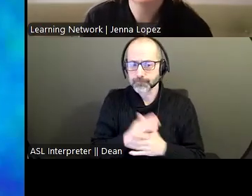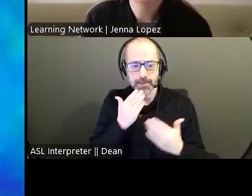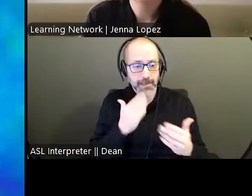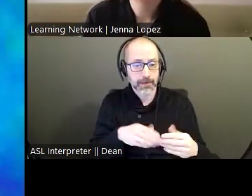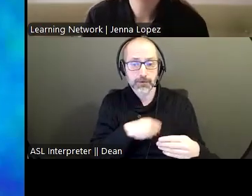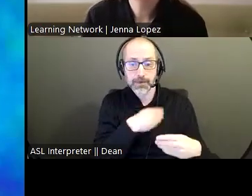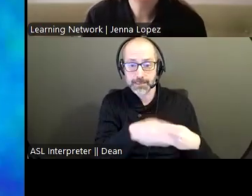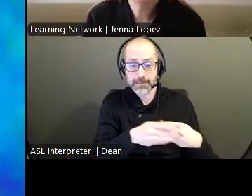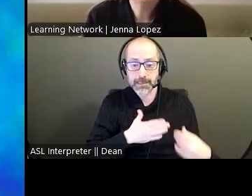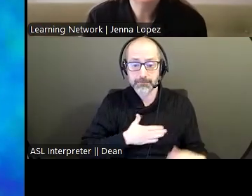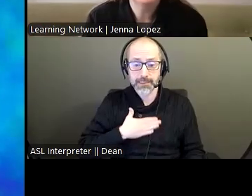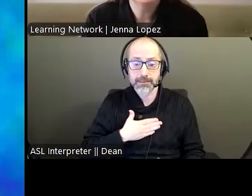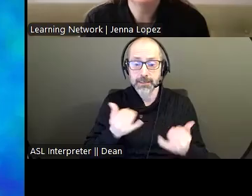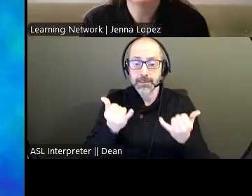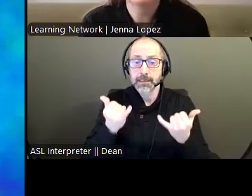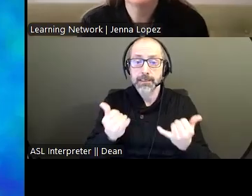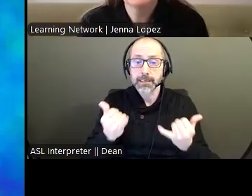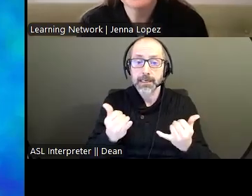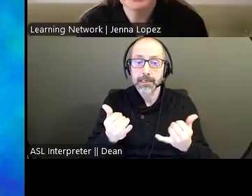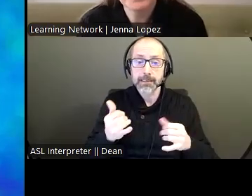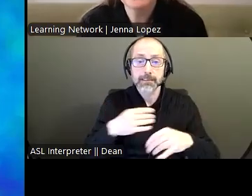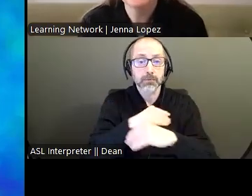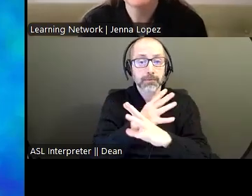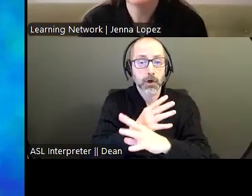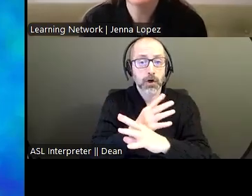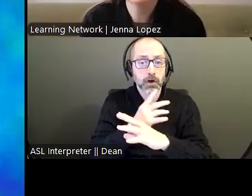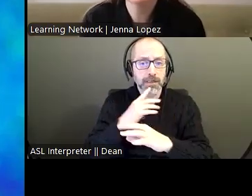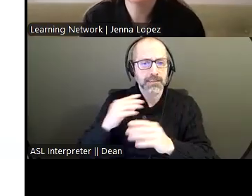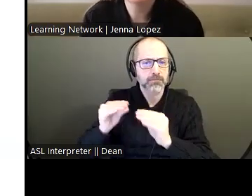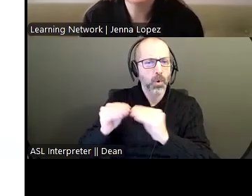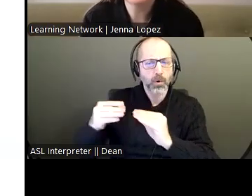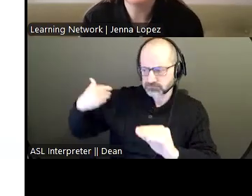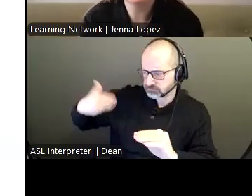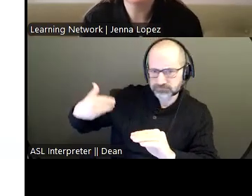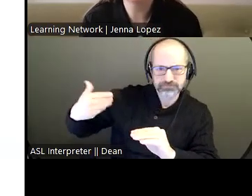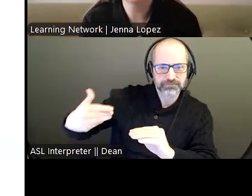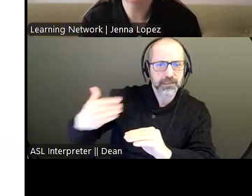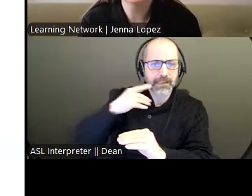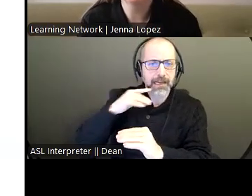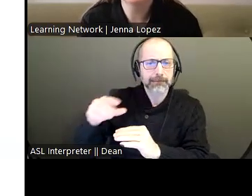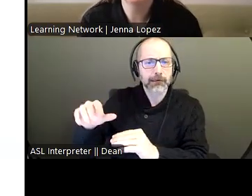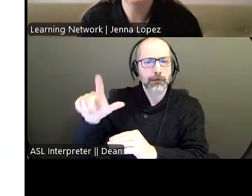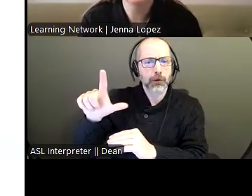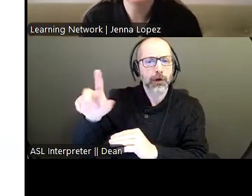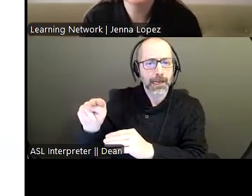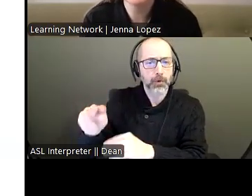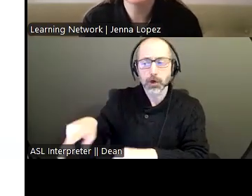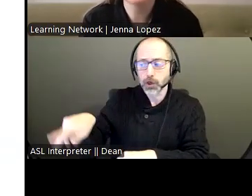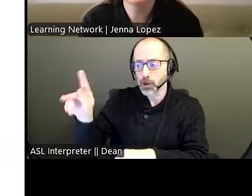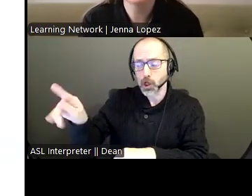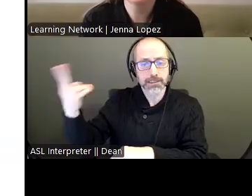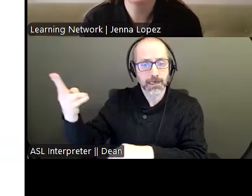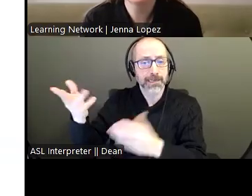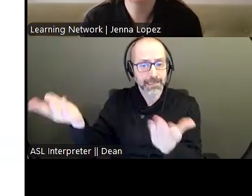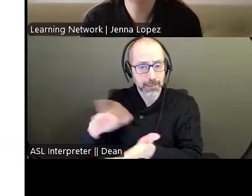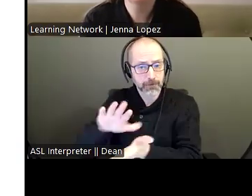Merci. Prochaine diapo. Le webinaire d'aujourd'hui s'inscrit dans notre série du réseau Learning